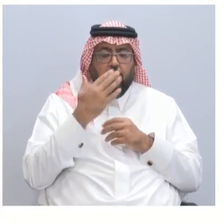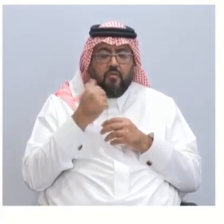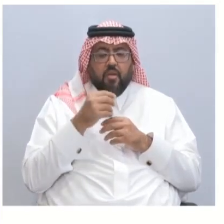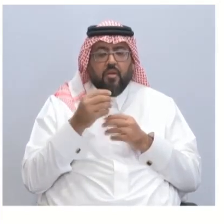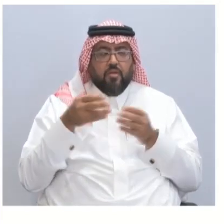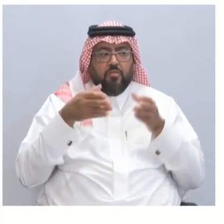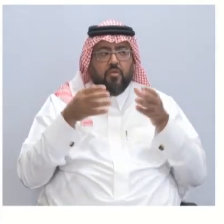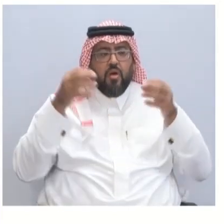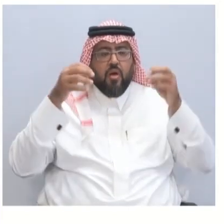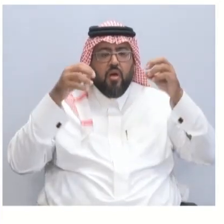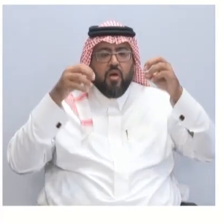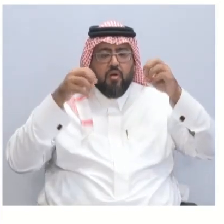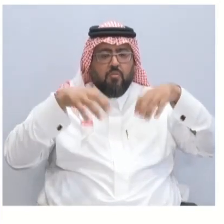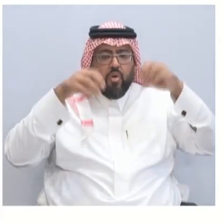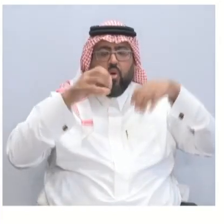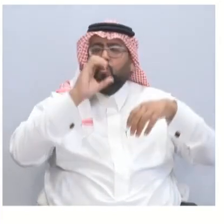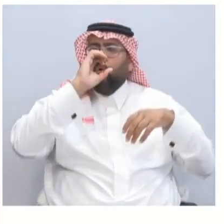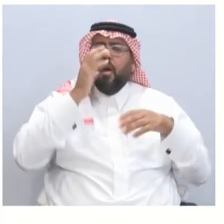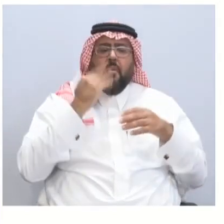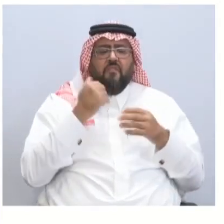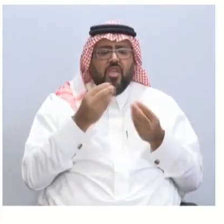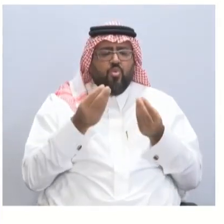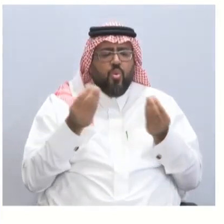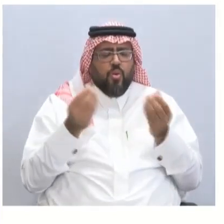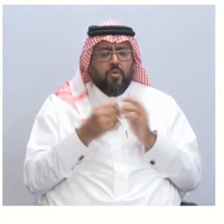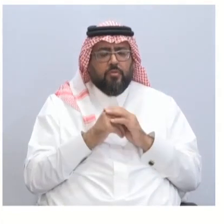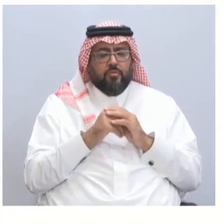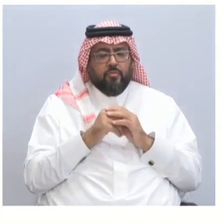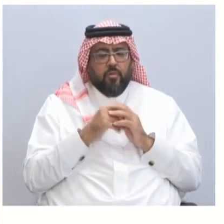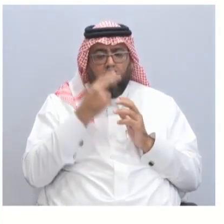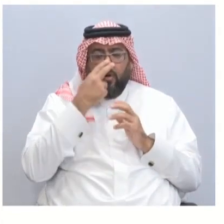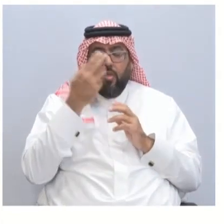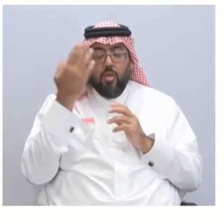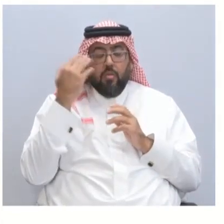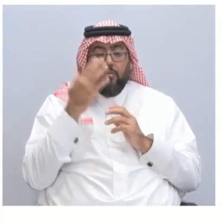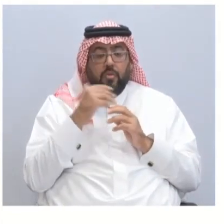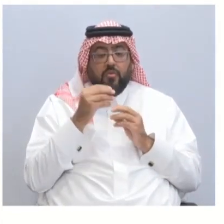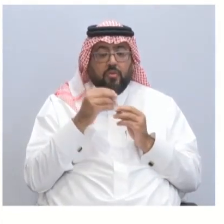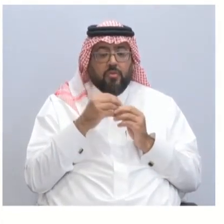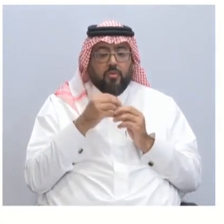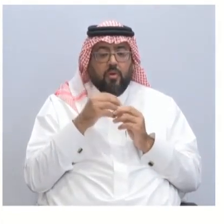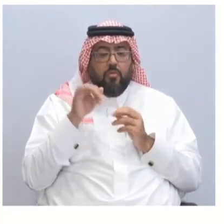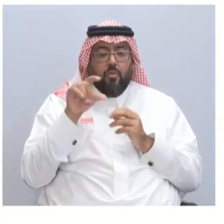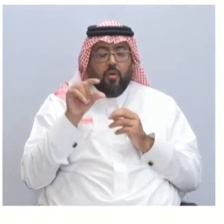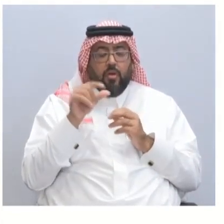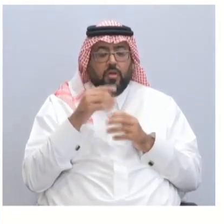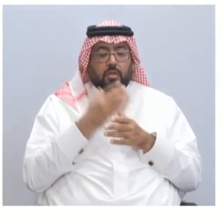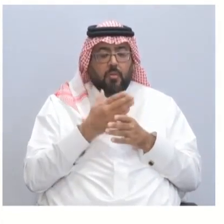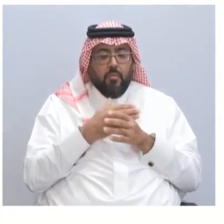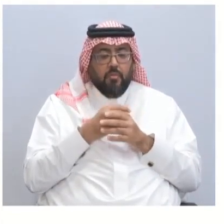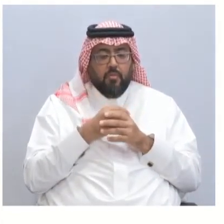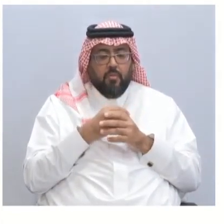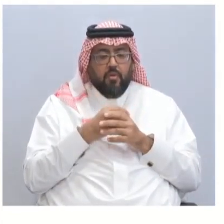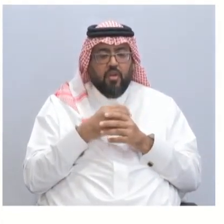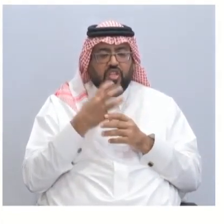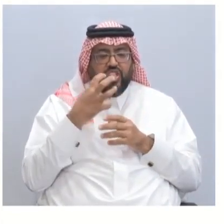وقله الموارد المائيه كانت دول مجلس التعاون محدوده الموارد بسبب